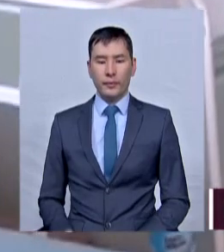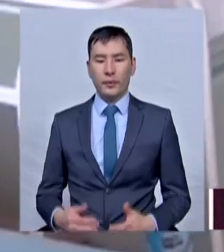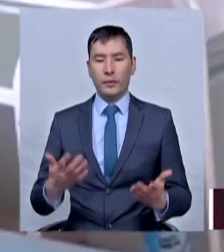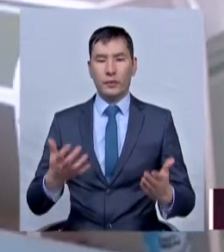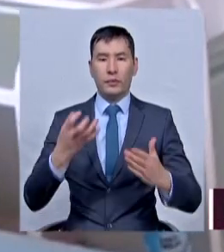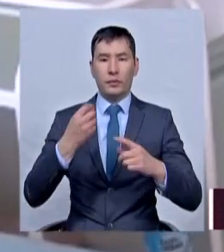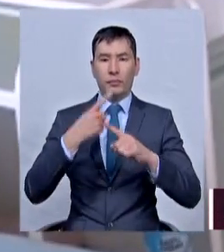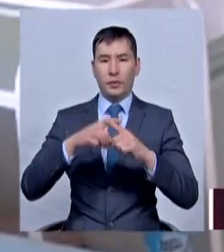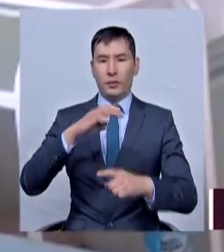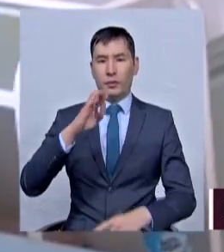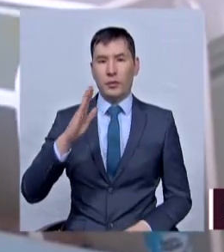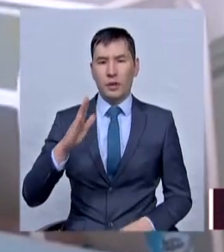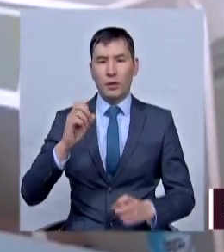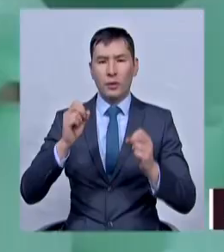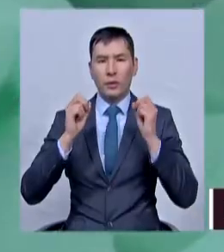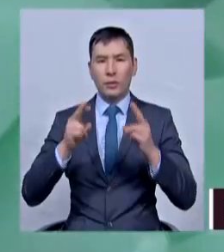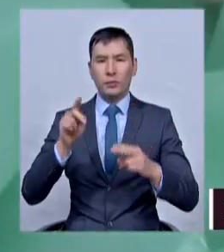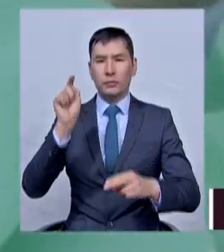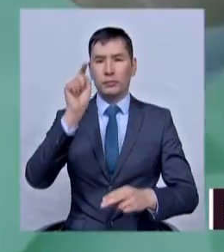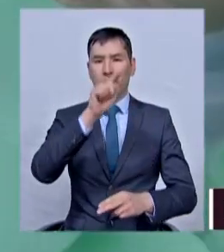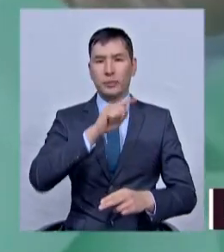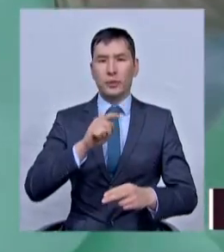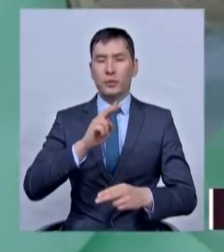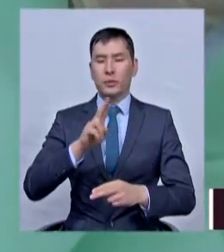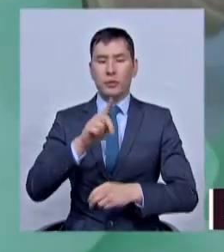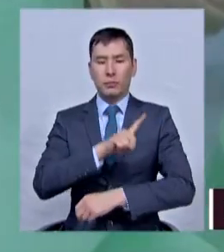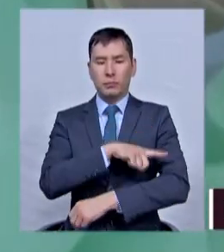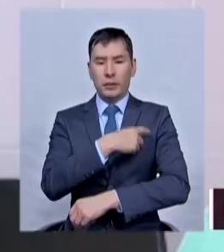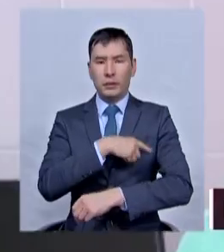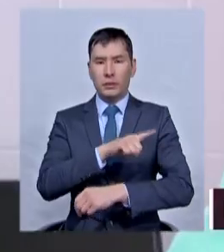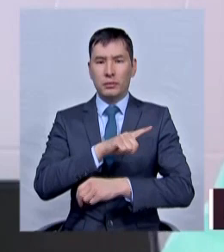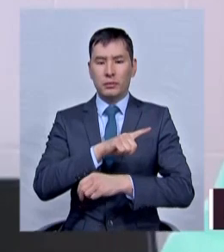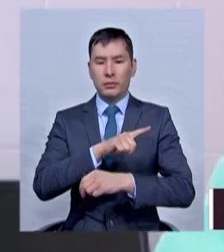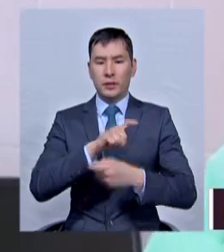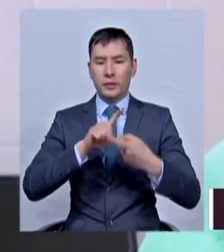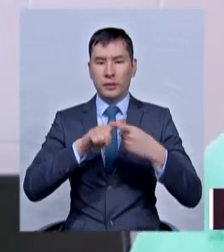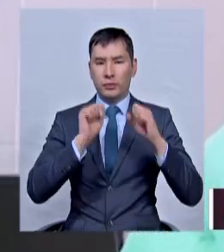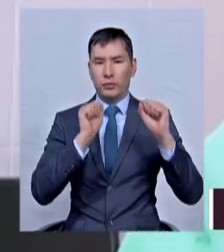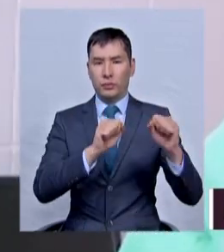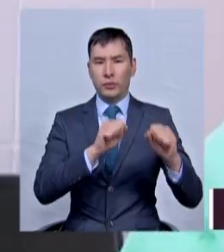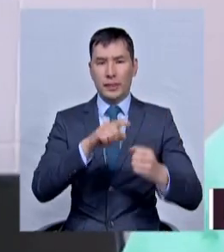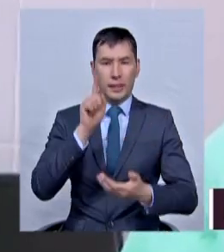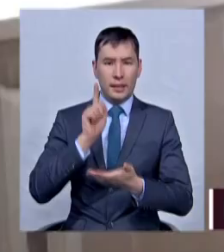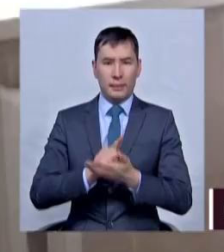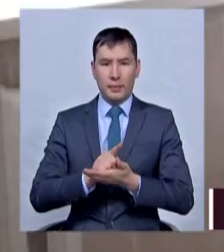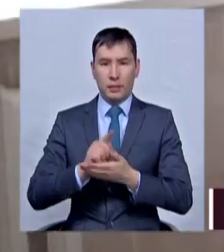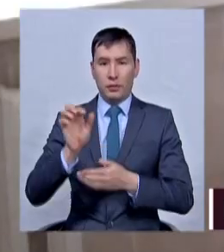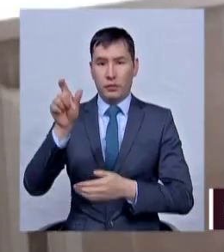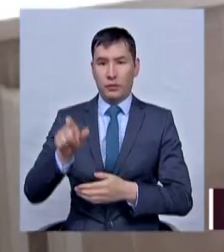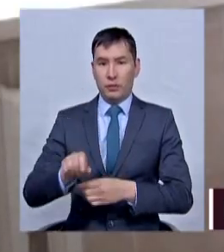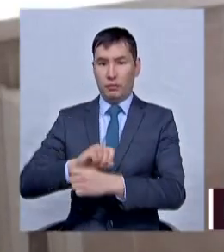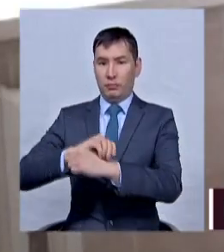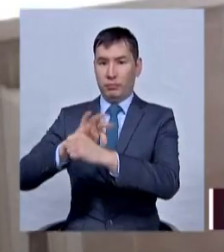Қасым Жомарт Тоқаев аса қауіпті ауруды жоюға атсалысатын медицина қызметкерлерін қорғауға баса мән берді. Вирус жұқтырған және қайтыс